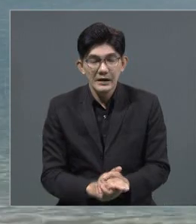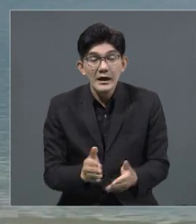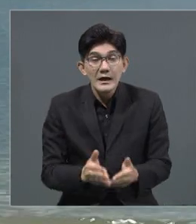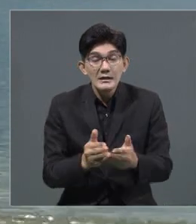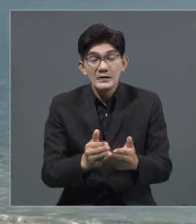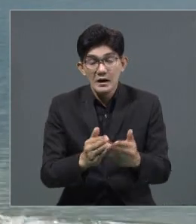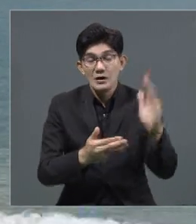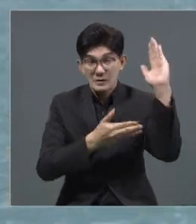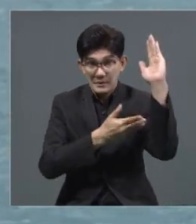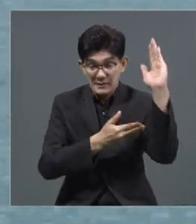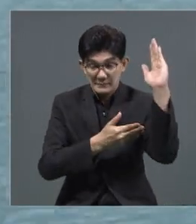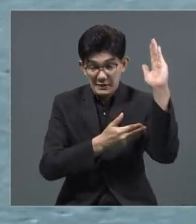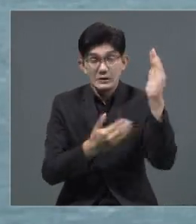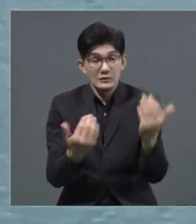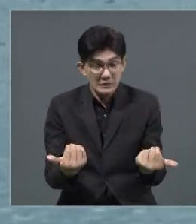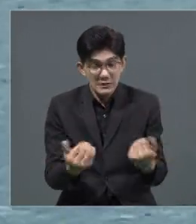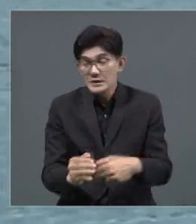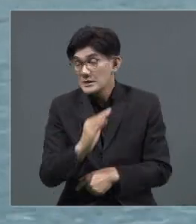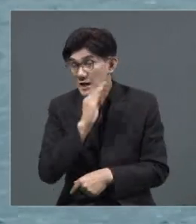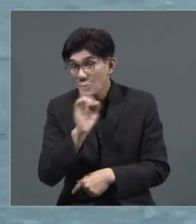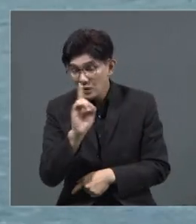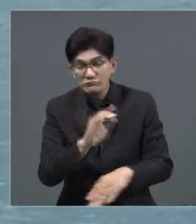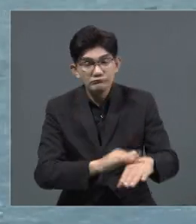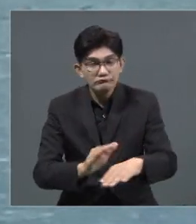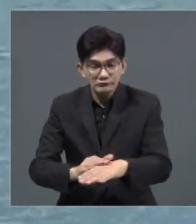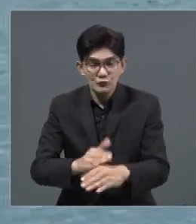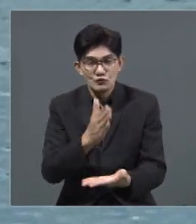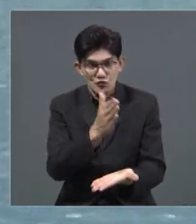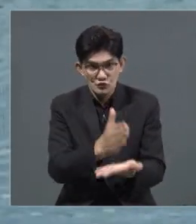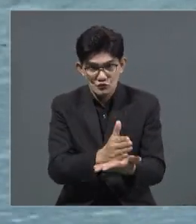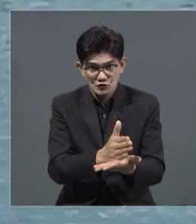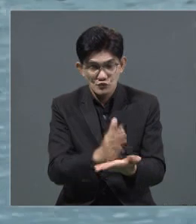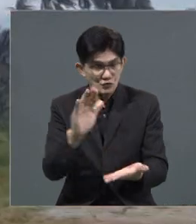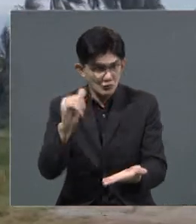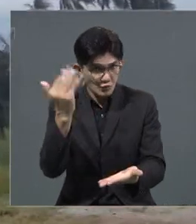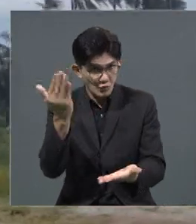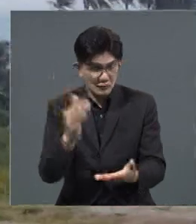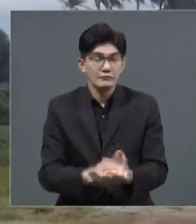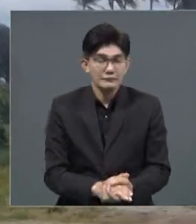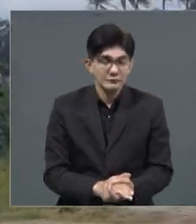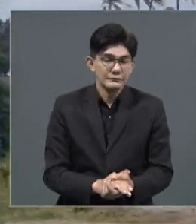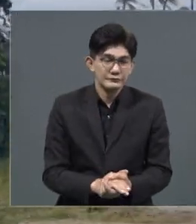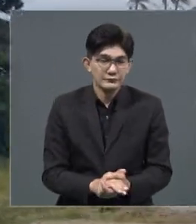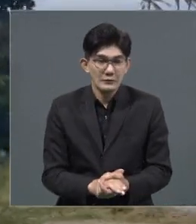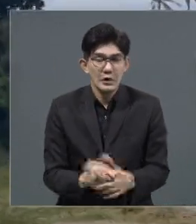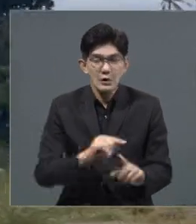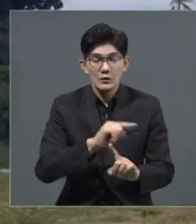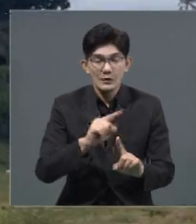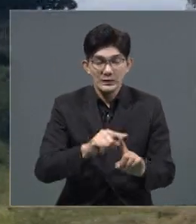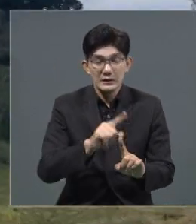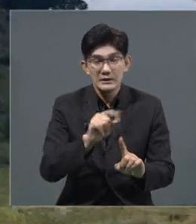อันดามันและอ่าวไทยตอนนี้ถ้าเป็นเได้นะฮะก็แจ้งเตือนว่าควรงดออกจากฝั่งในช่วงวันและเวลาดังกล่าวก็คือ